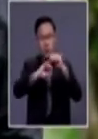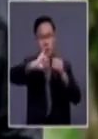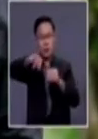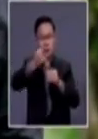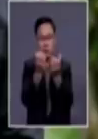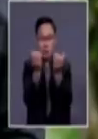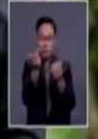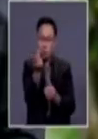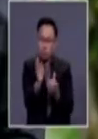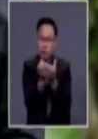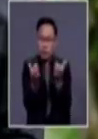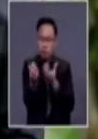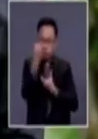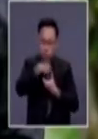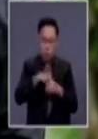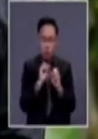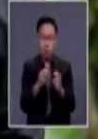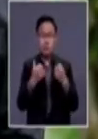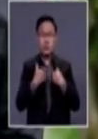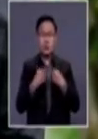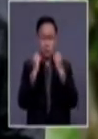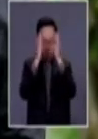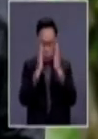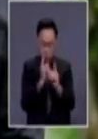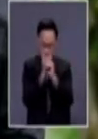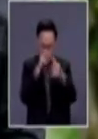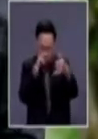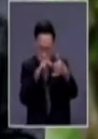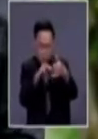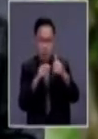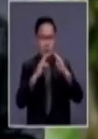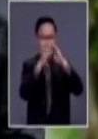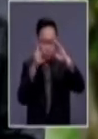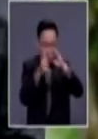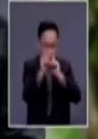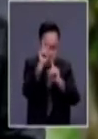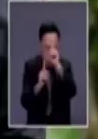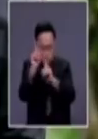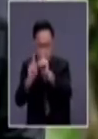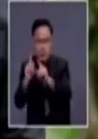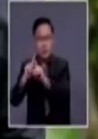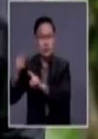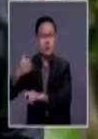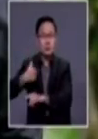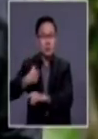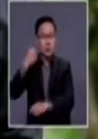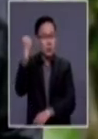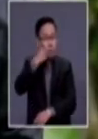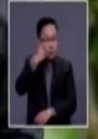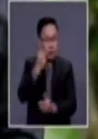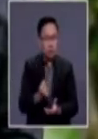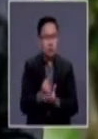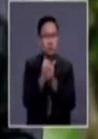ณตรงนี้ไปแล้วก็เหมือนกับว่าคุณครูเองก็คอยติดตามผลงานแล้วก็ผลประเมินจากโครงการกิจกรรมต่างๆอยู่ตลอดเวลาทำ